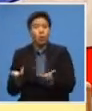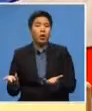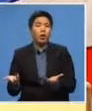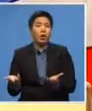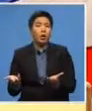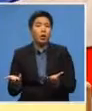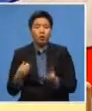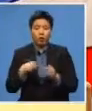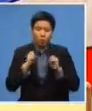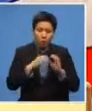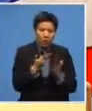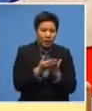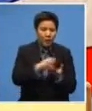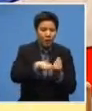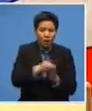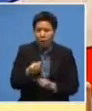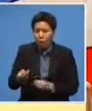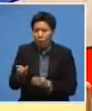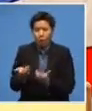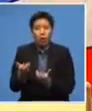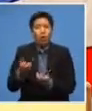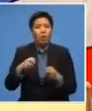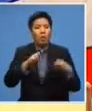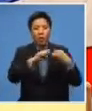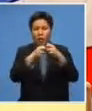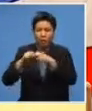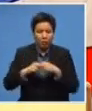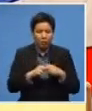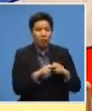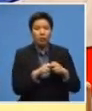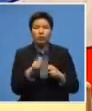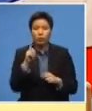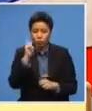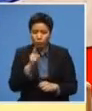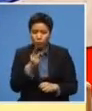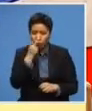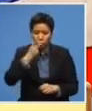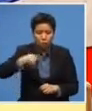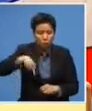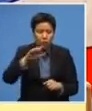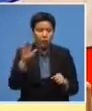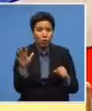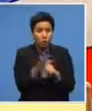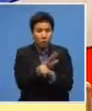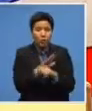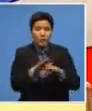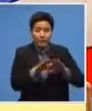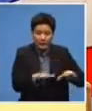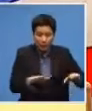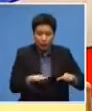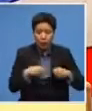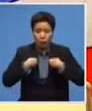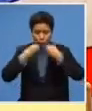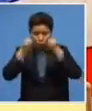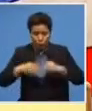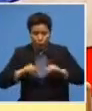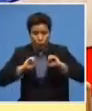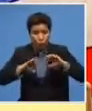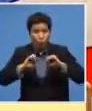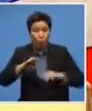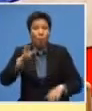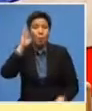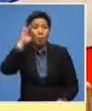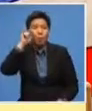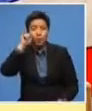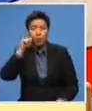เดี๋ยวต้องไปสอนพิเศษอีกเพื่อหาได้มาเลี้ยงลูกโอ้ยมันพันกันไปหมดอะนะนั้นดูให้ครบระบบนะครับทั้งครูทั้งเด็กทั้งผู้ปกครองถ้า3คน